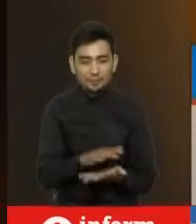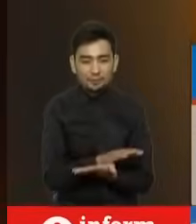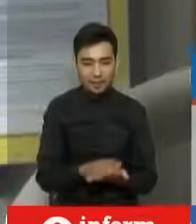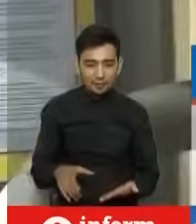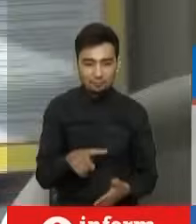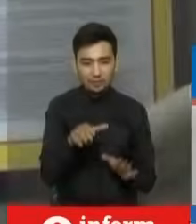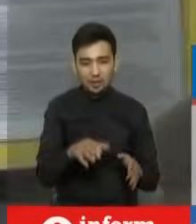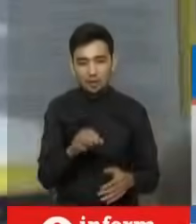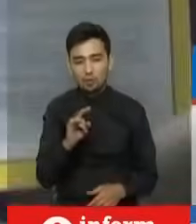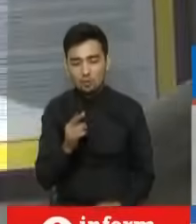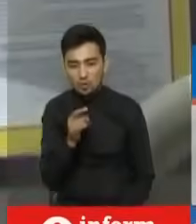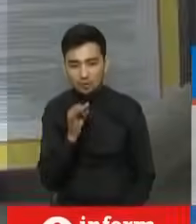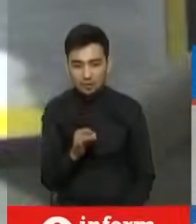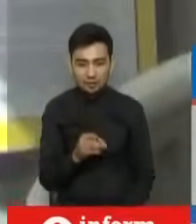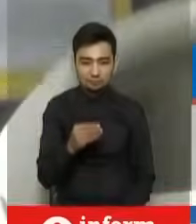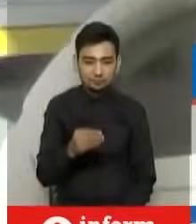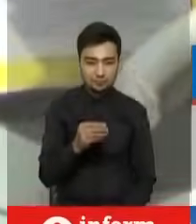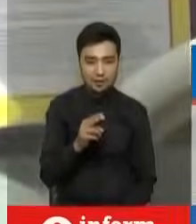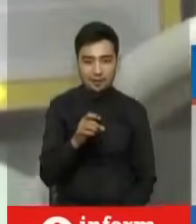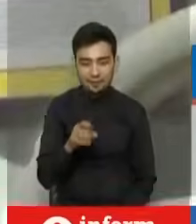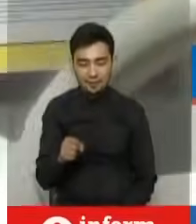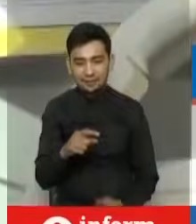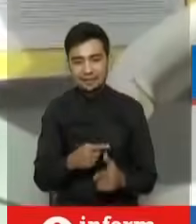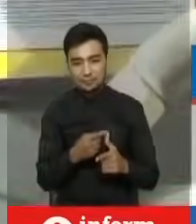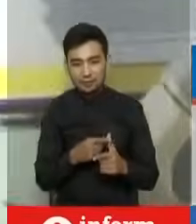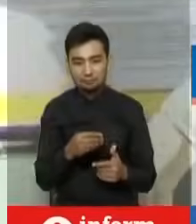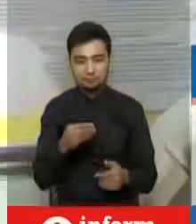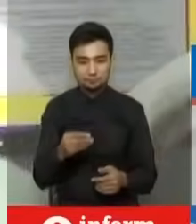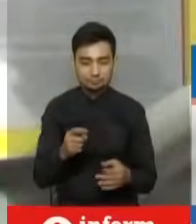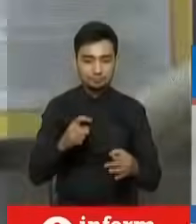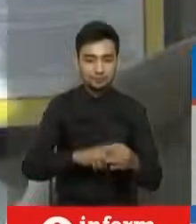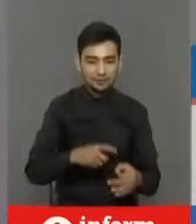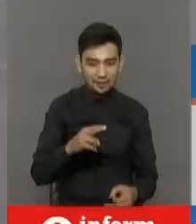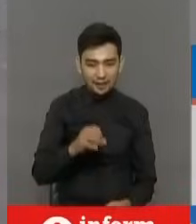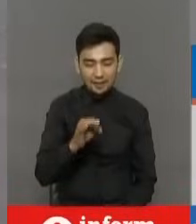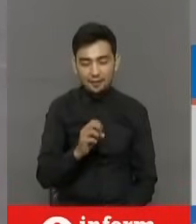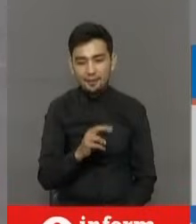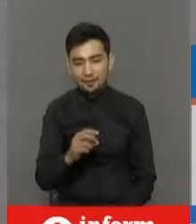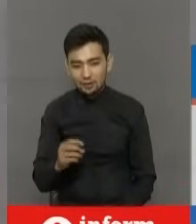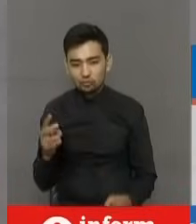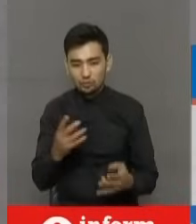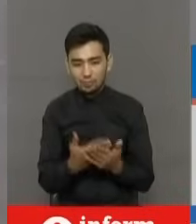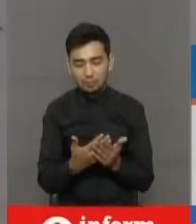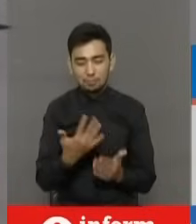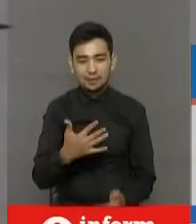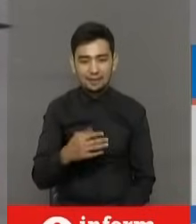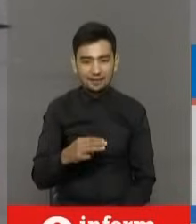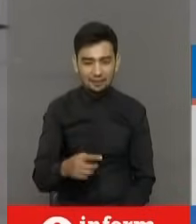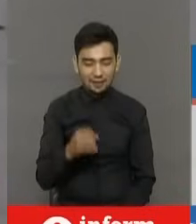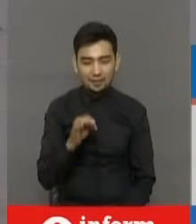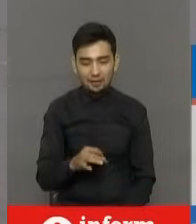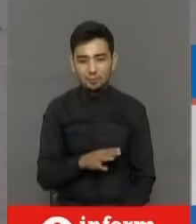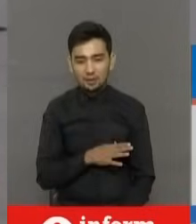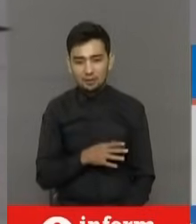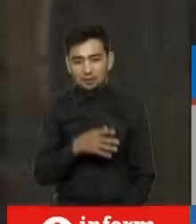но ребенок должен приложить именную карту к валидатору, чтобы поездка зарегистрировалась. При этом на карте должно быть не меньше 50 тенге. Белла